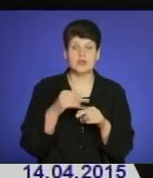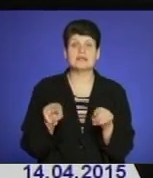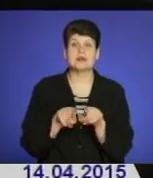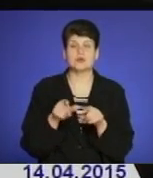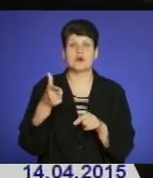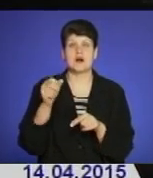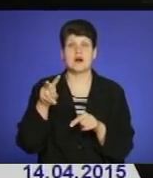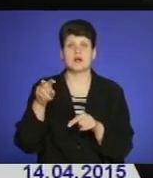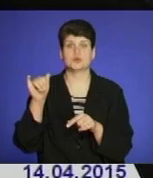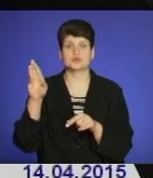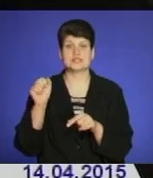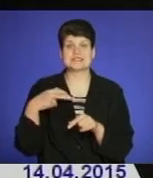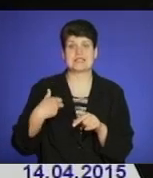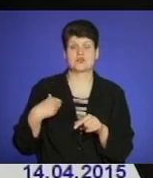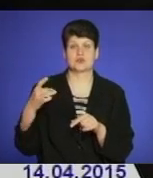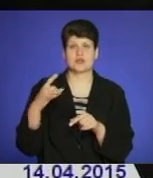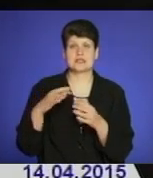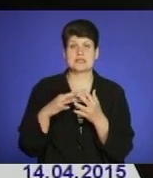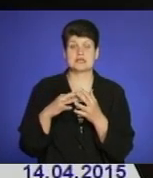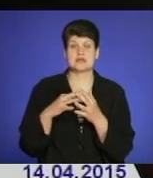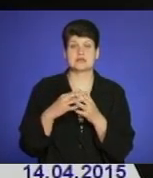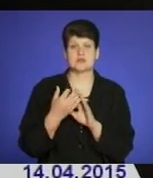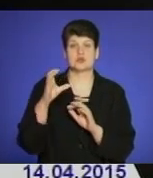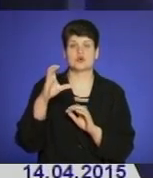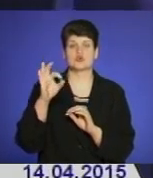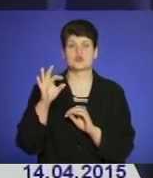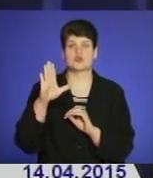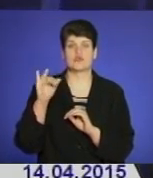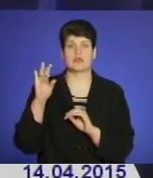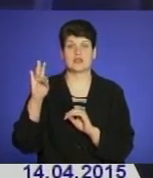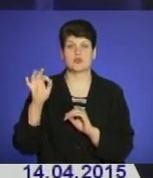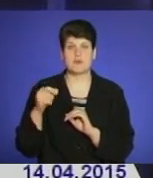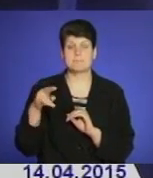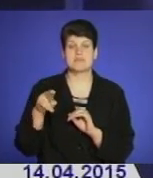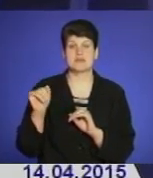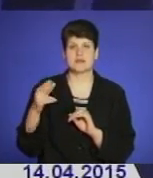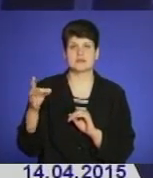Галушка Заліщицького району, на хуторі Совинове Підгаєцького району. І сьогодні в селі Лози